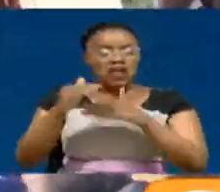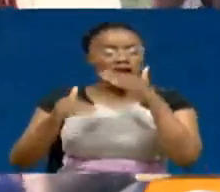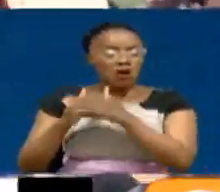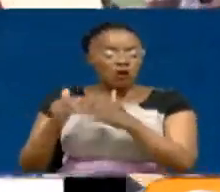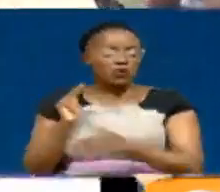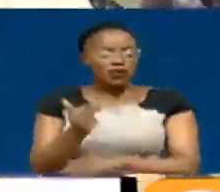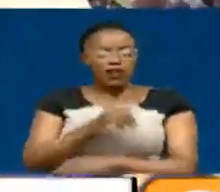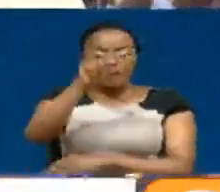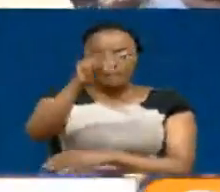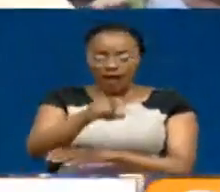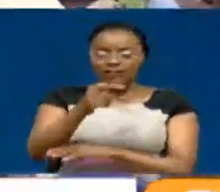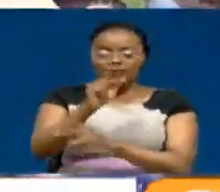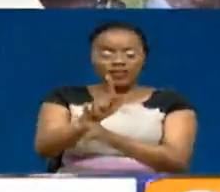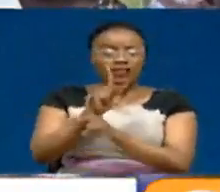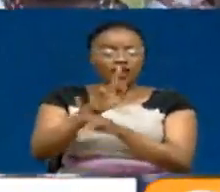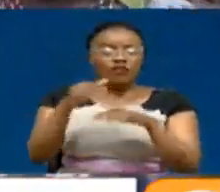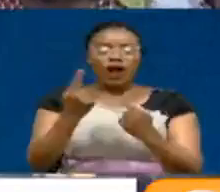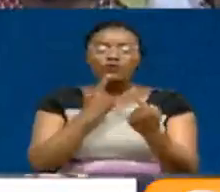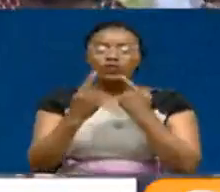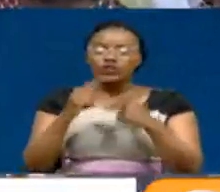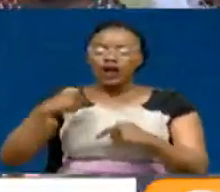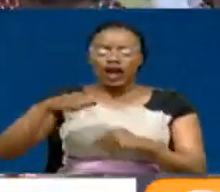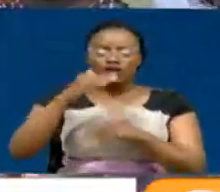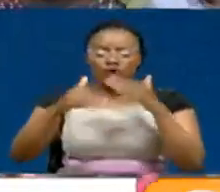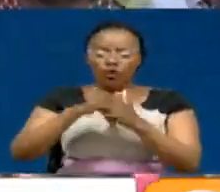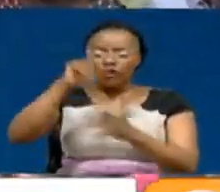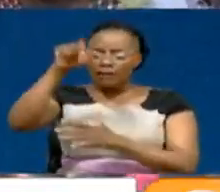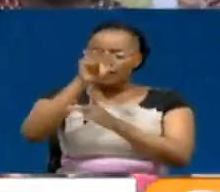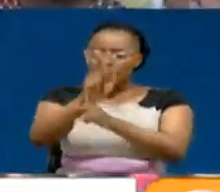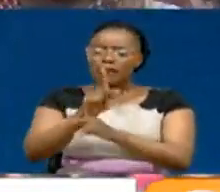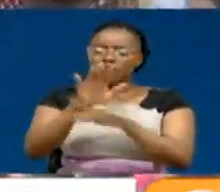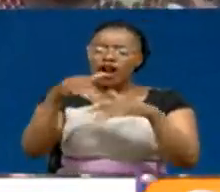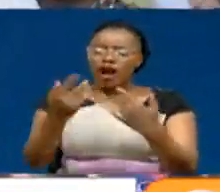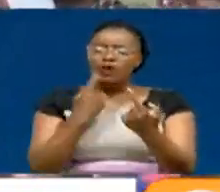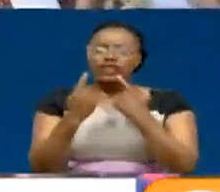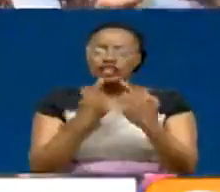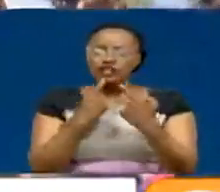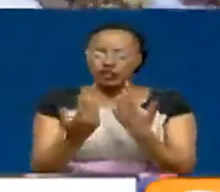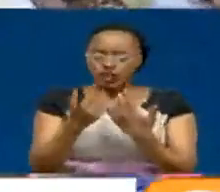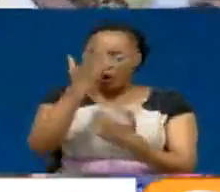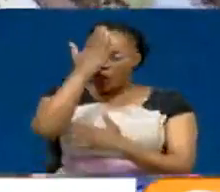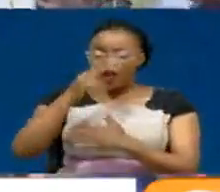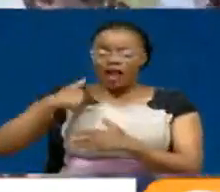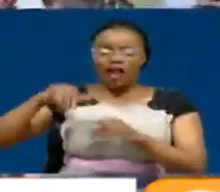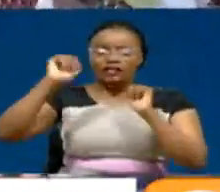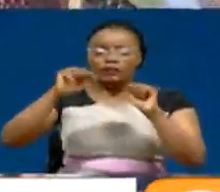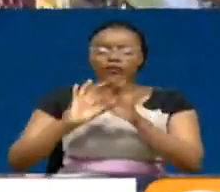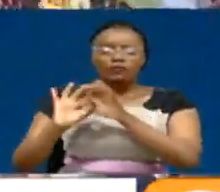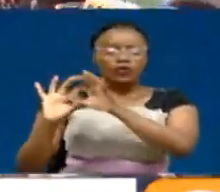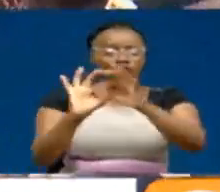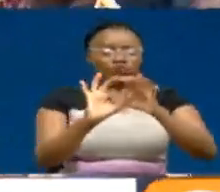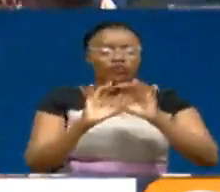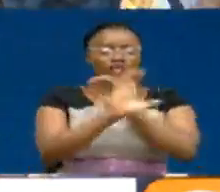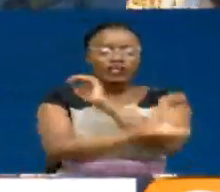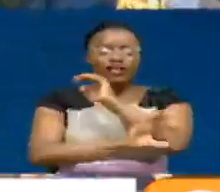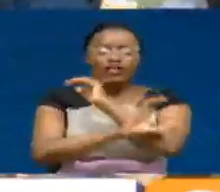us must mind our language. All of us must be careful about what they say so that we can unite this